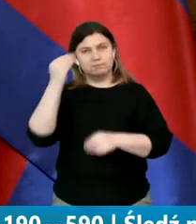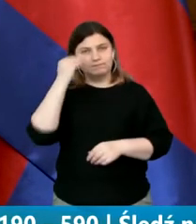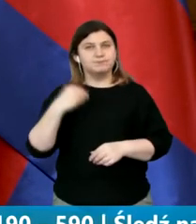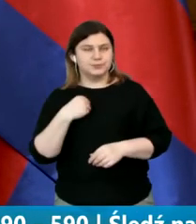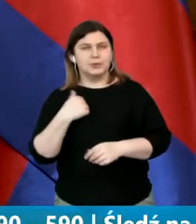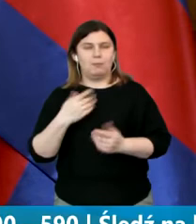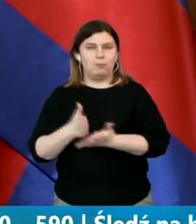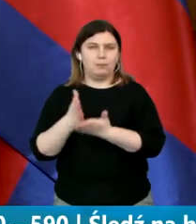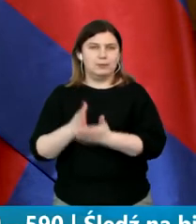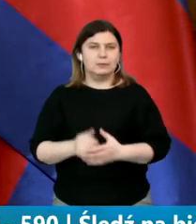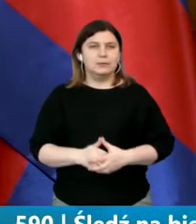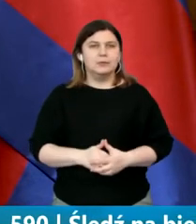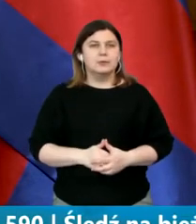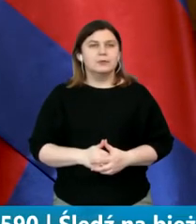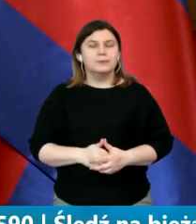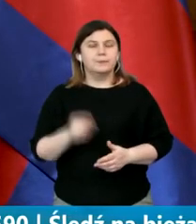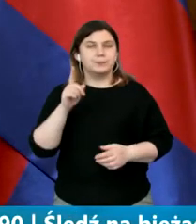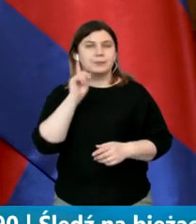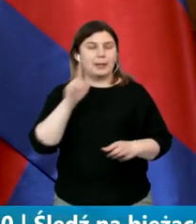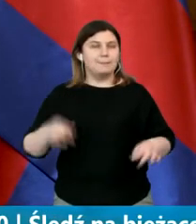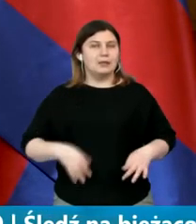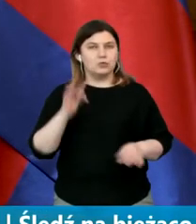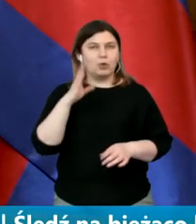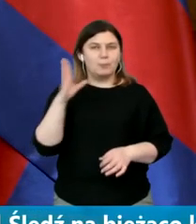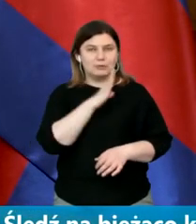pomóc. Pan Tomasz.